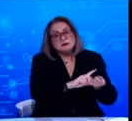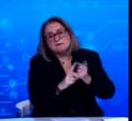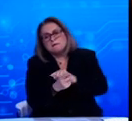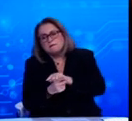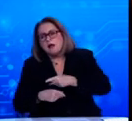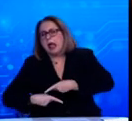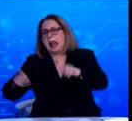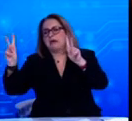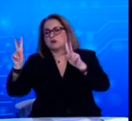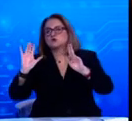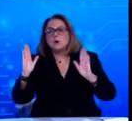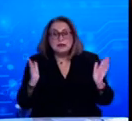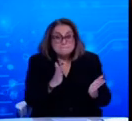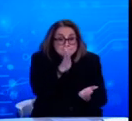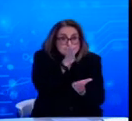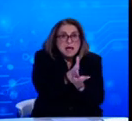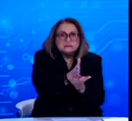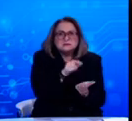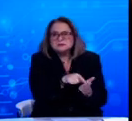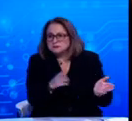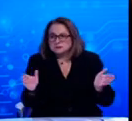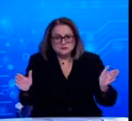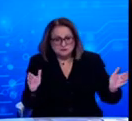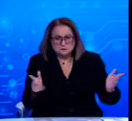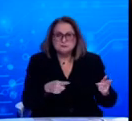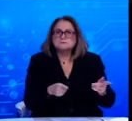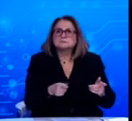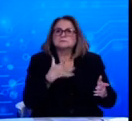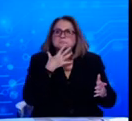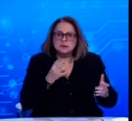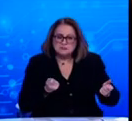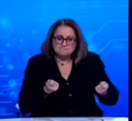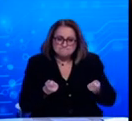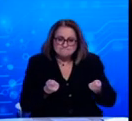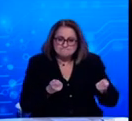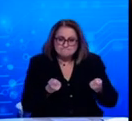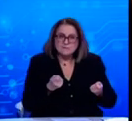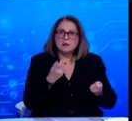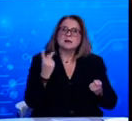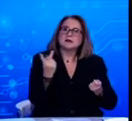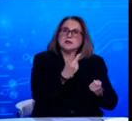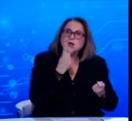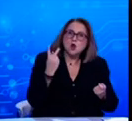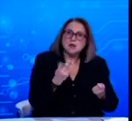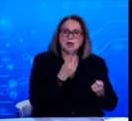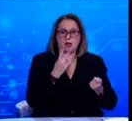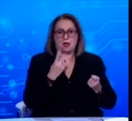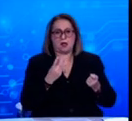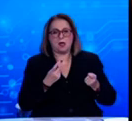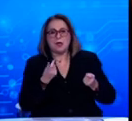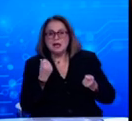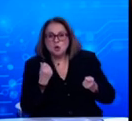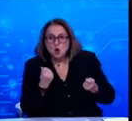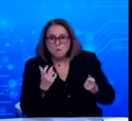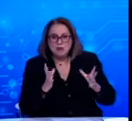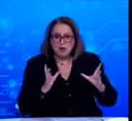πανδημία, που λέγεται η ελεγχόμενη λειτουργία της οικονομίας, αλλά και της ίδιας της κοινωνίας. Είναι στο χέρι μας